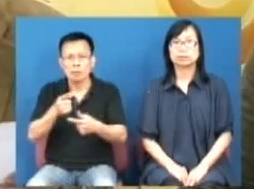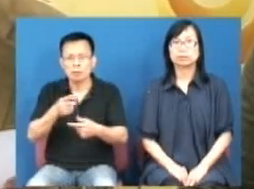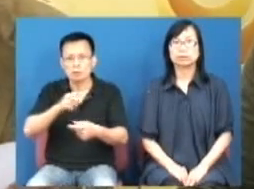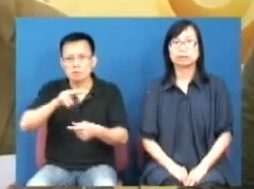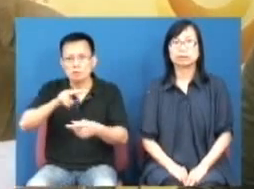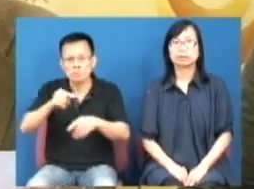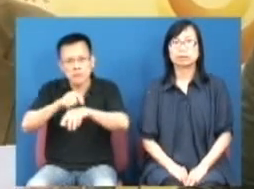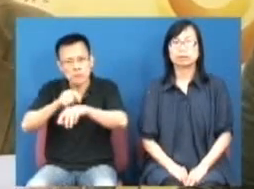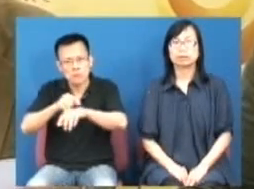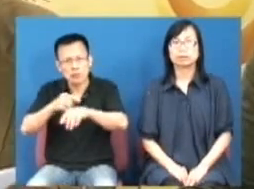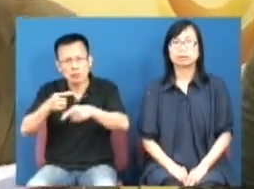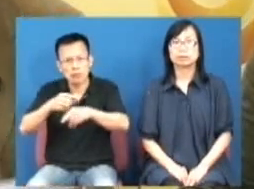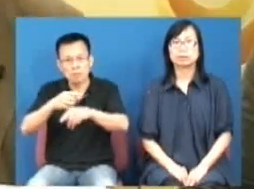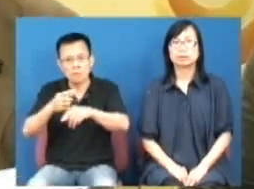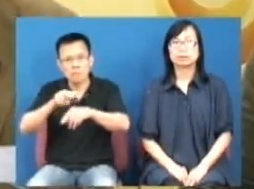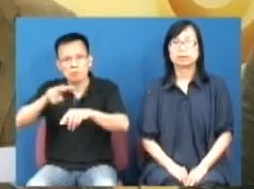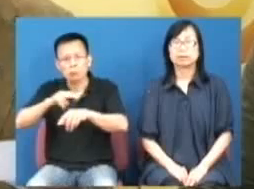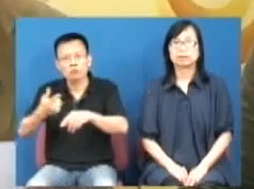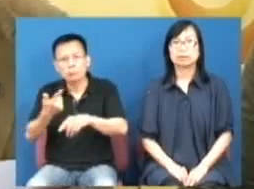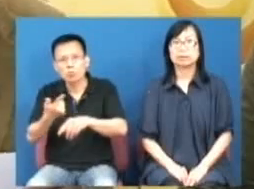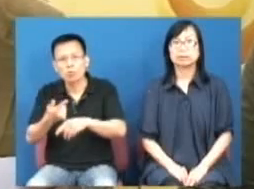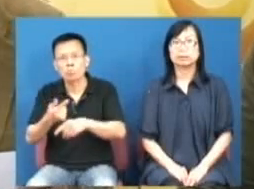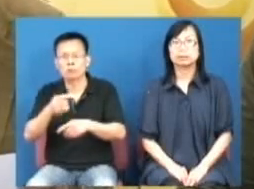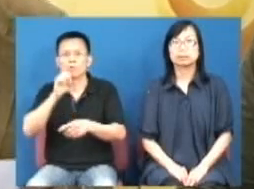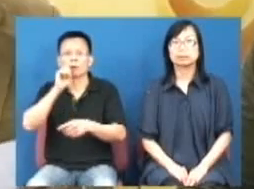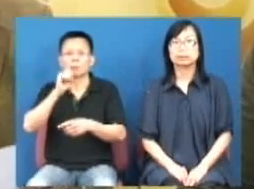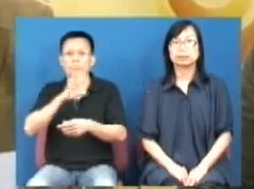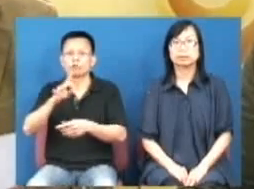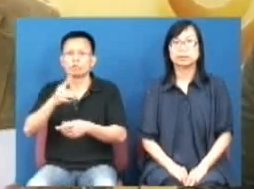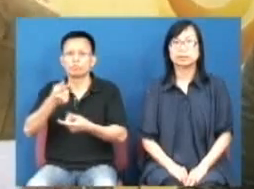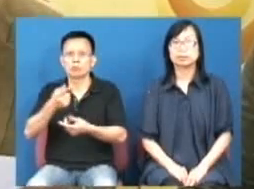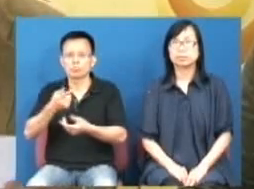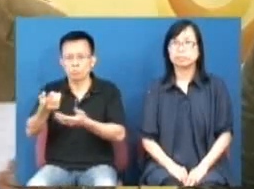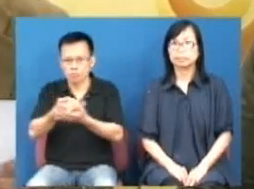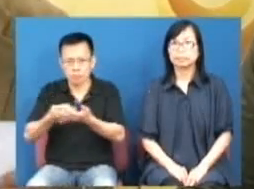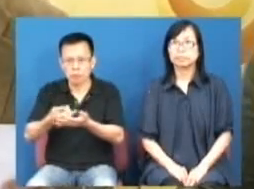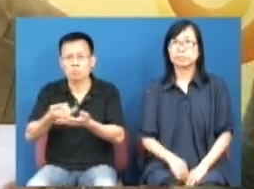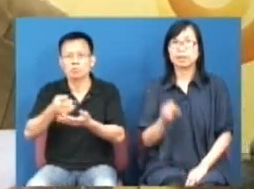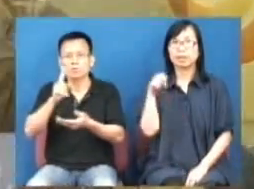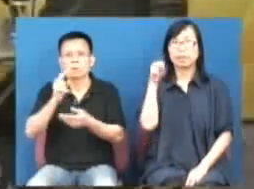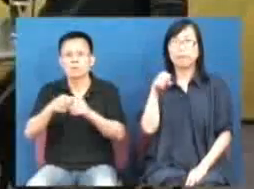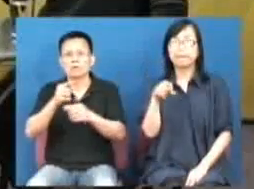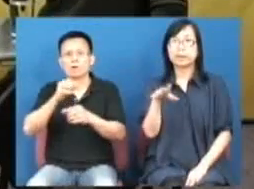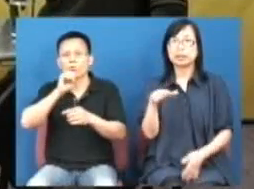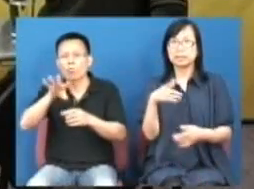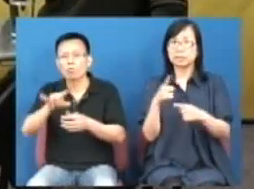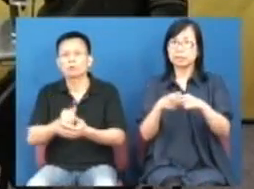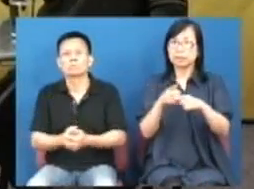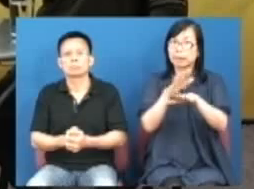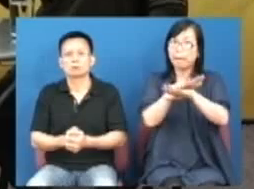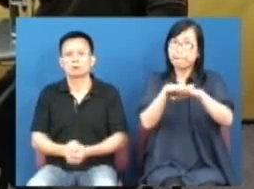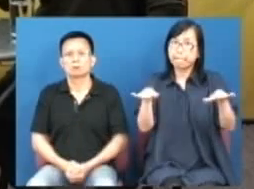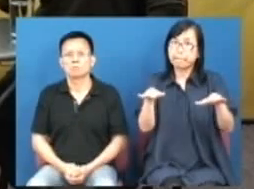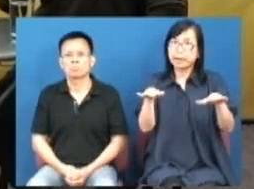他報導，就是我們不報導，我們評論的啊！我哋邀請佢嚟講政綱嘅嚇， 係啊！呢個正正所謂平等